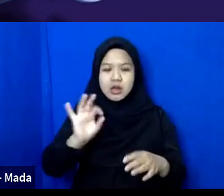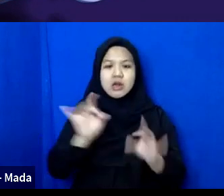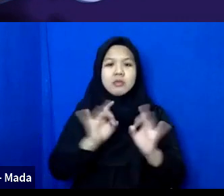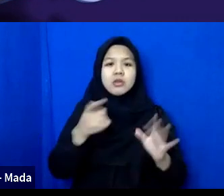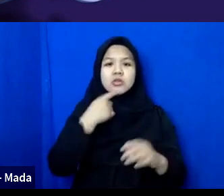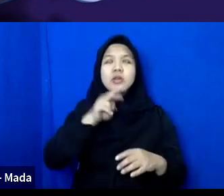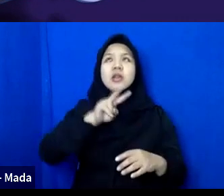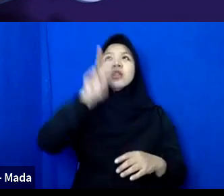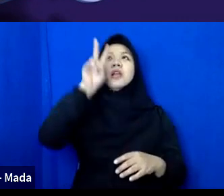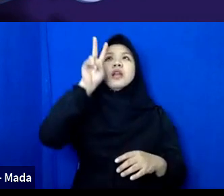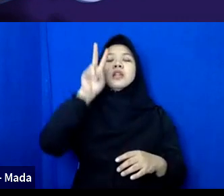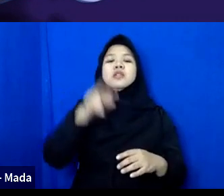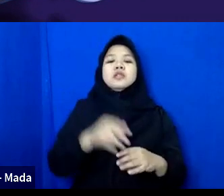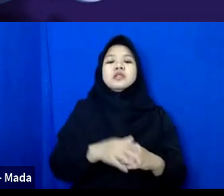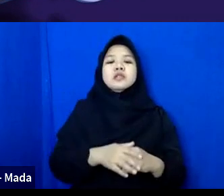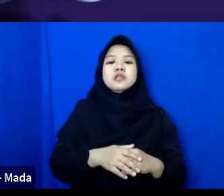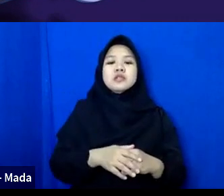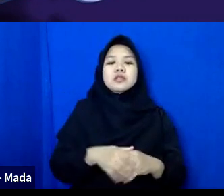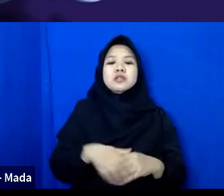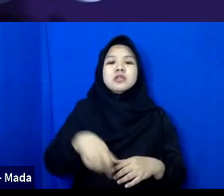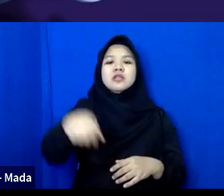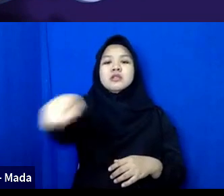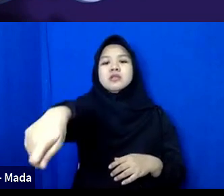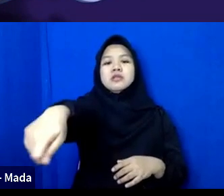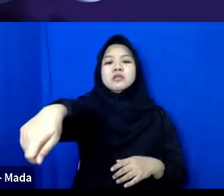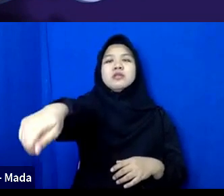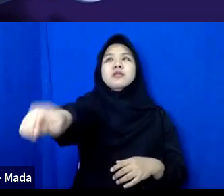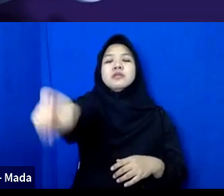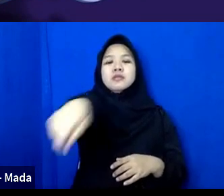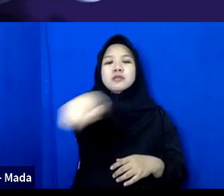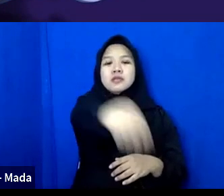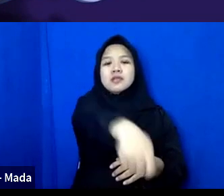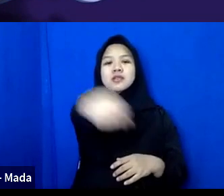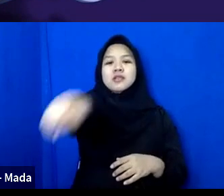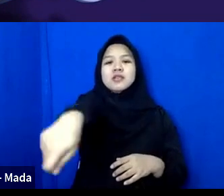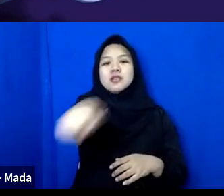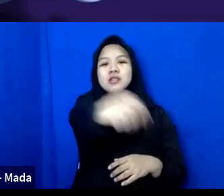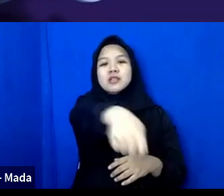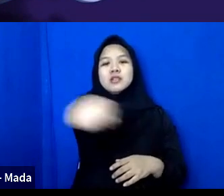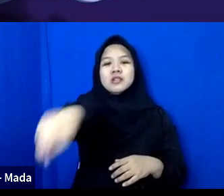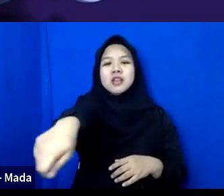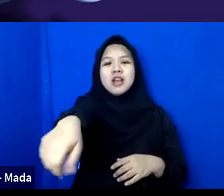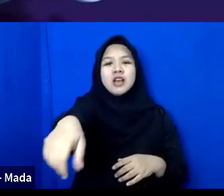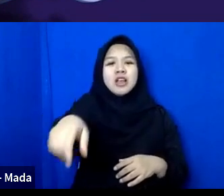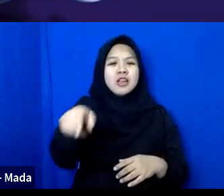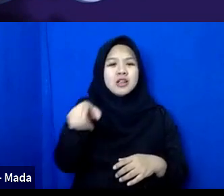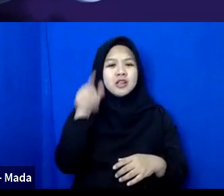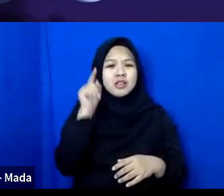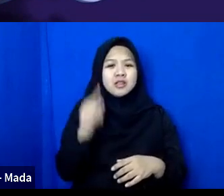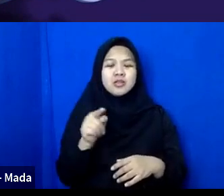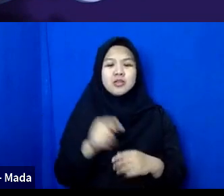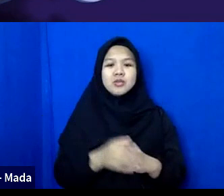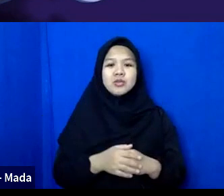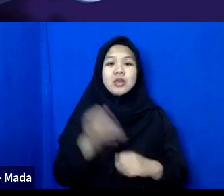Coba lihat ke atas gitu jadi metatu jalan selalu tok tek tok tek tek tek Itu jadi itu